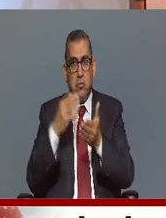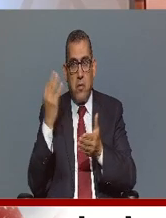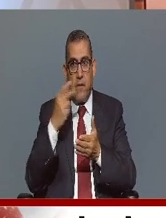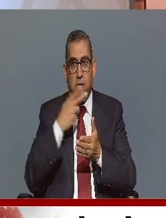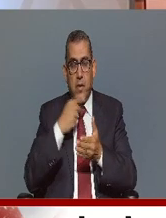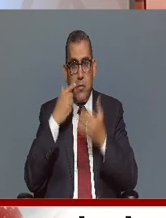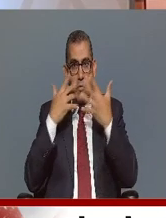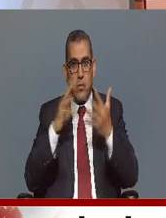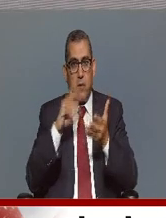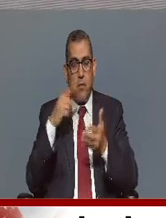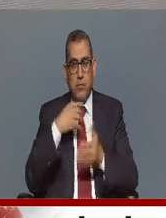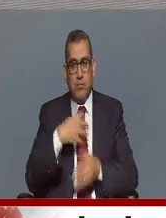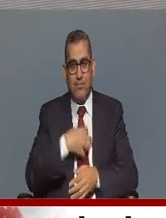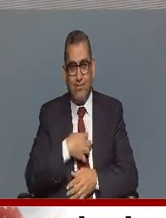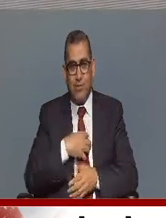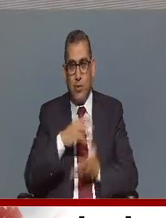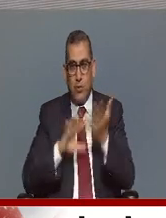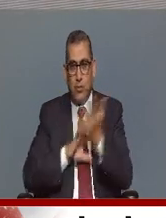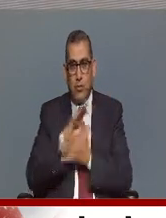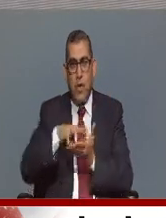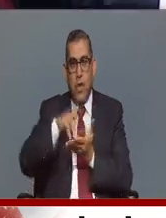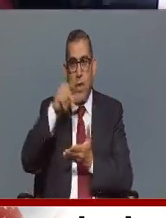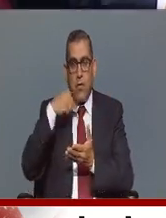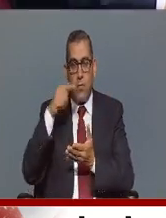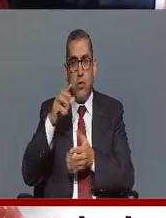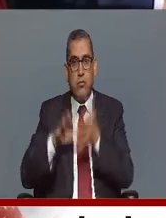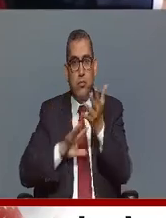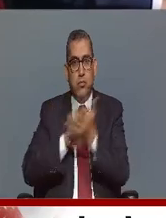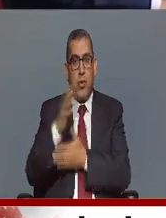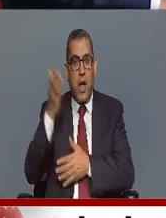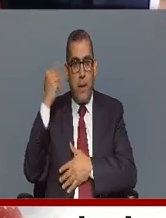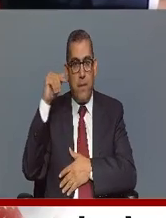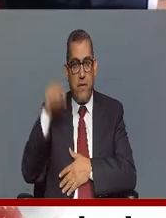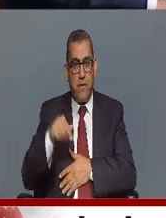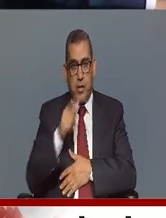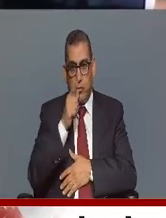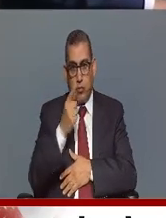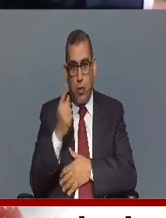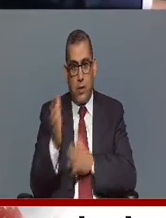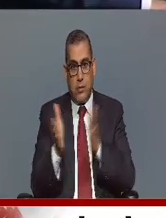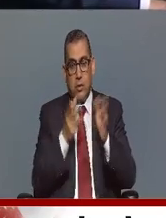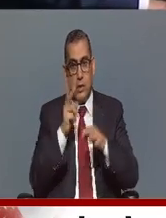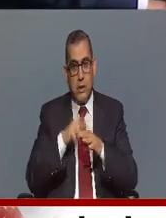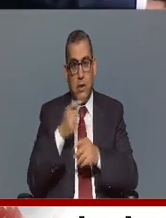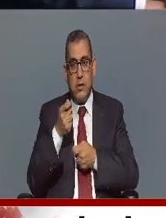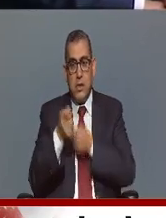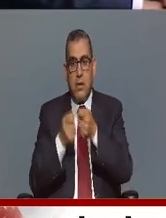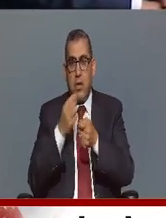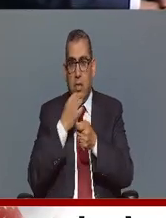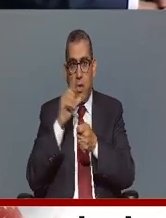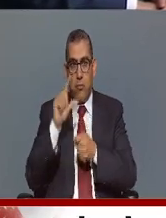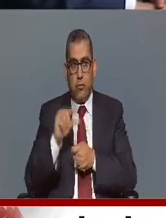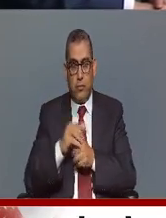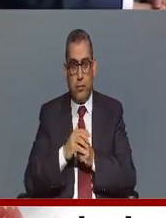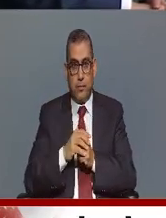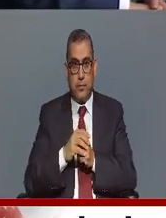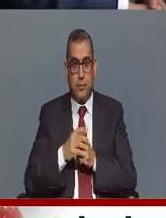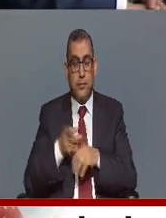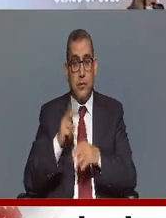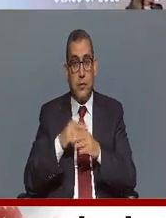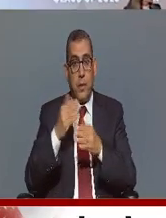الأحداث المؤسفة في بعض قصور الثقافة، بالإضافة إلى قلة التمويل.